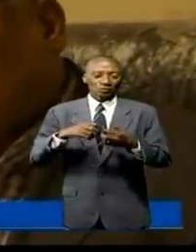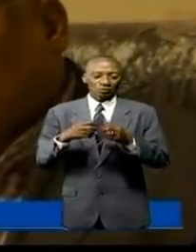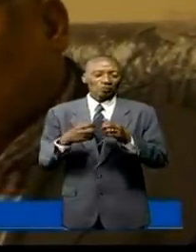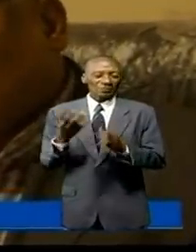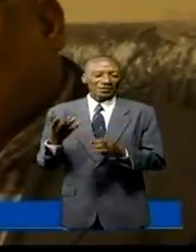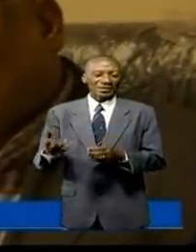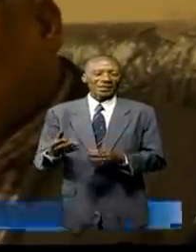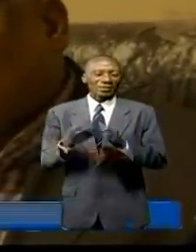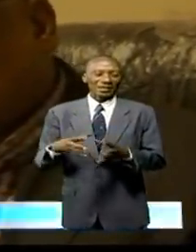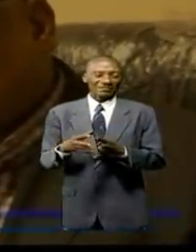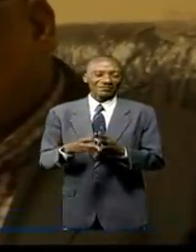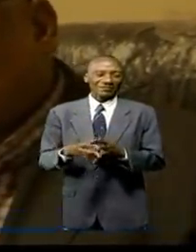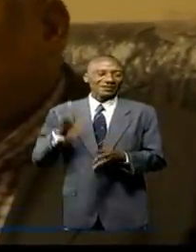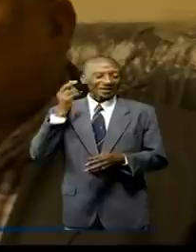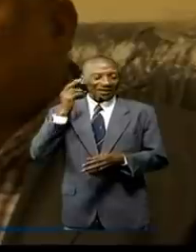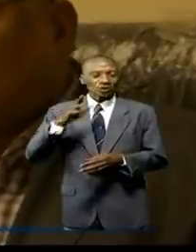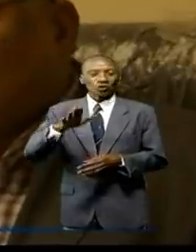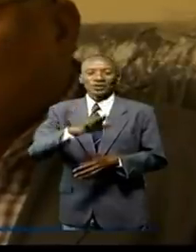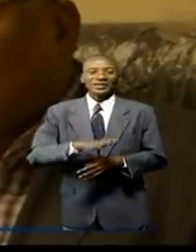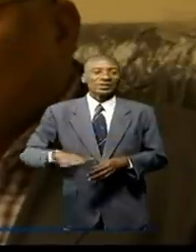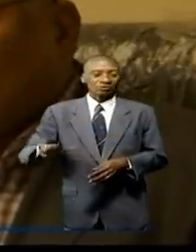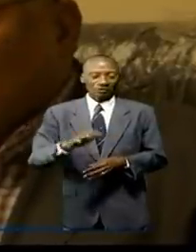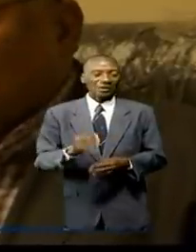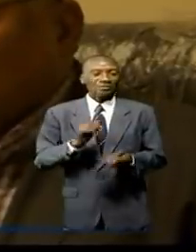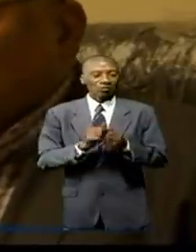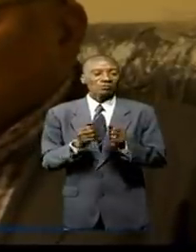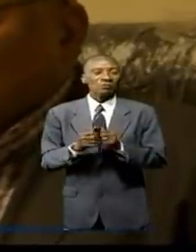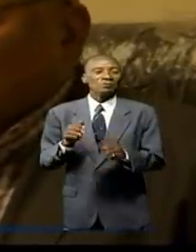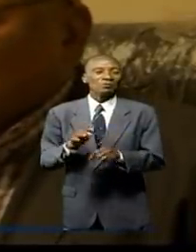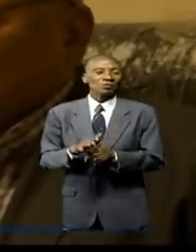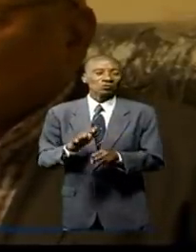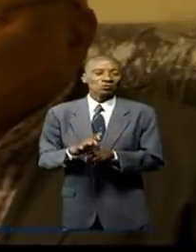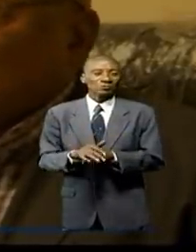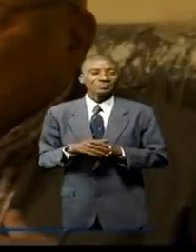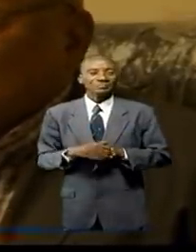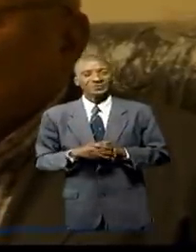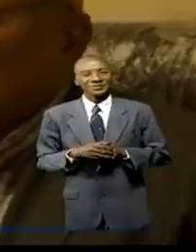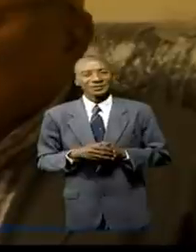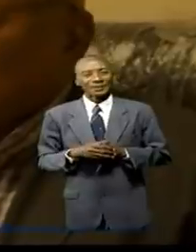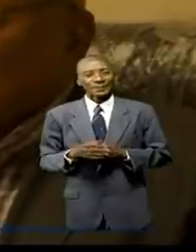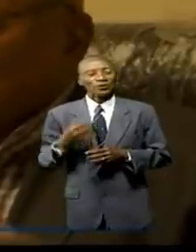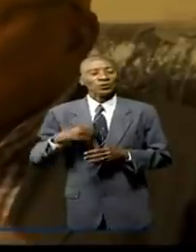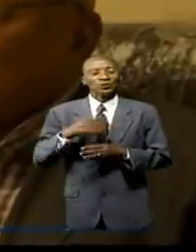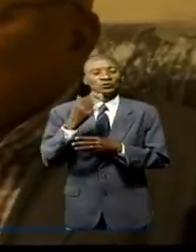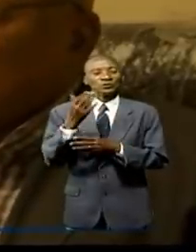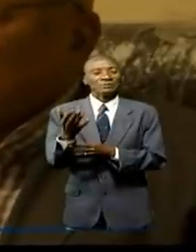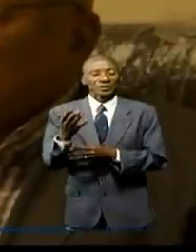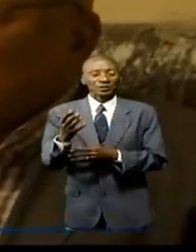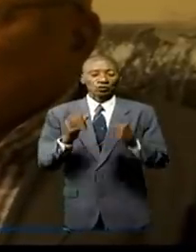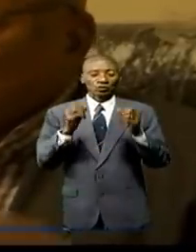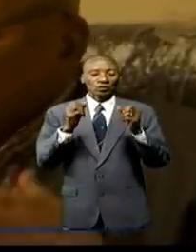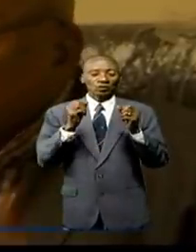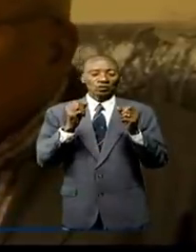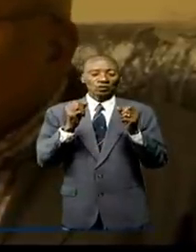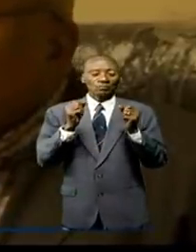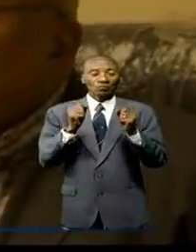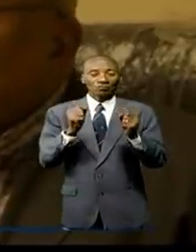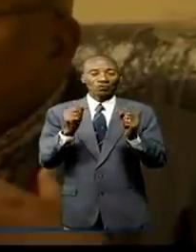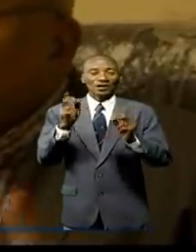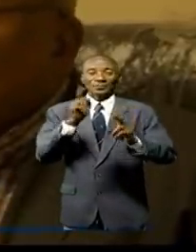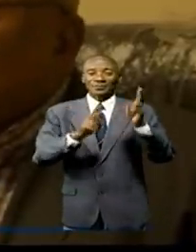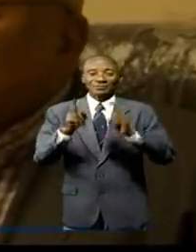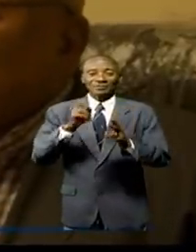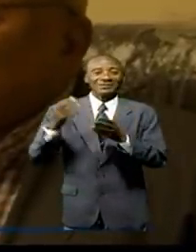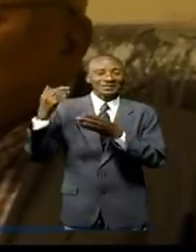nationale, au niveau de la radio nationale. Nous éprouvons des problèmes. Ainsi, nous lançons un appel au pouvoir public, aux décideurs,